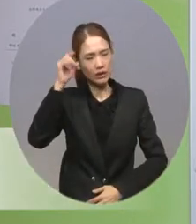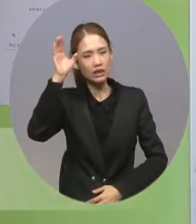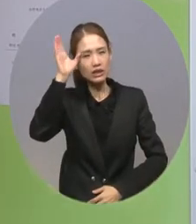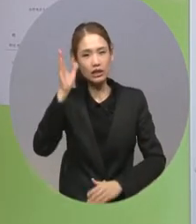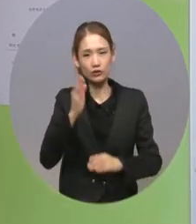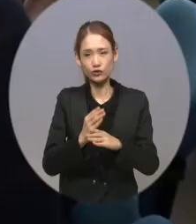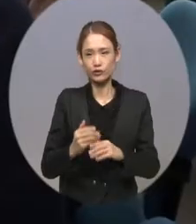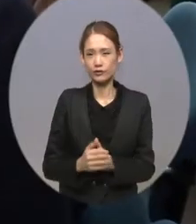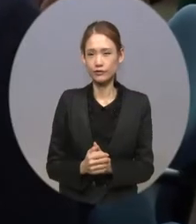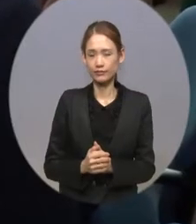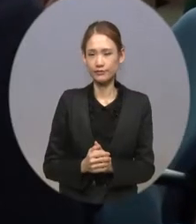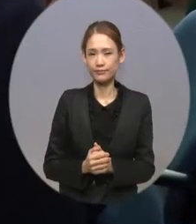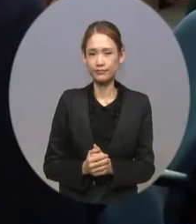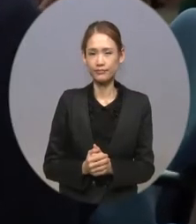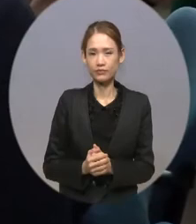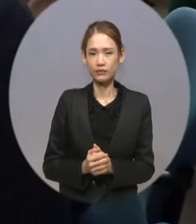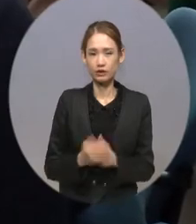있습니다.